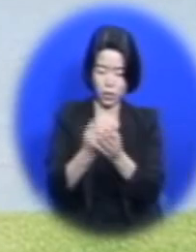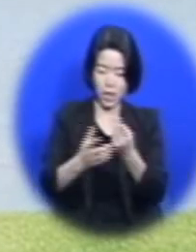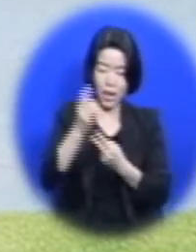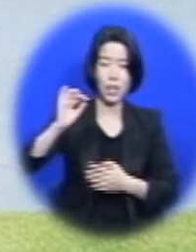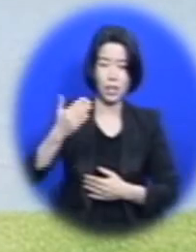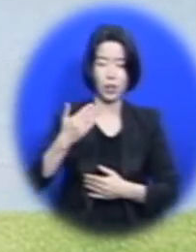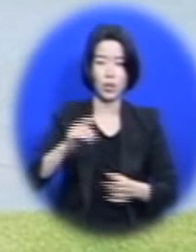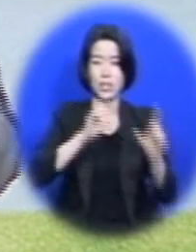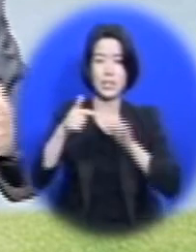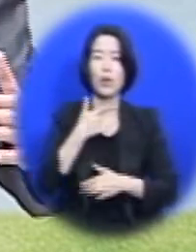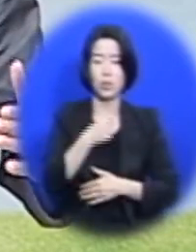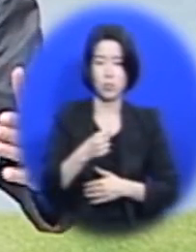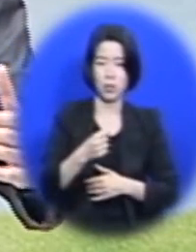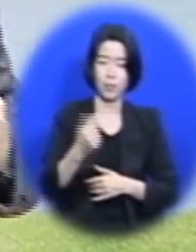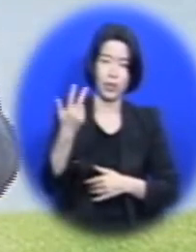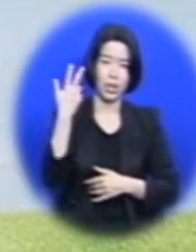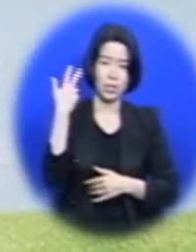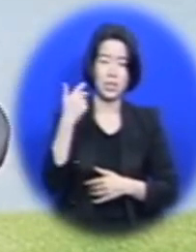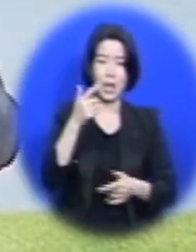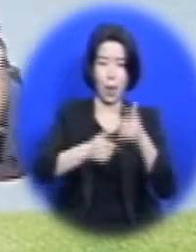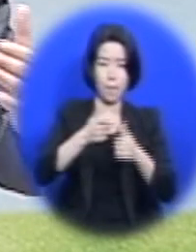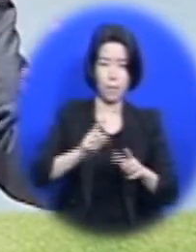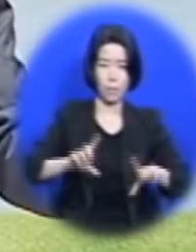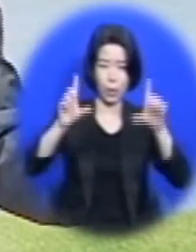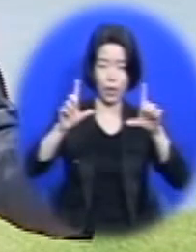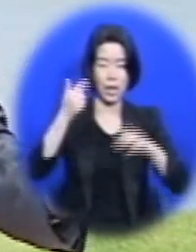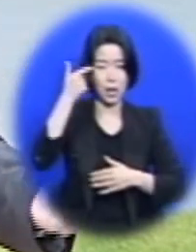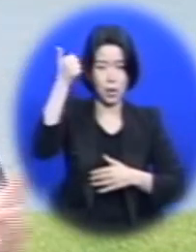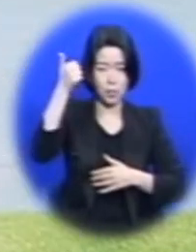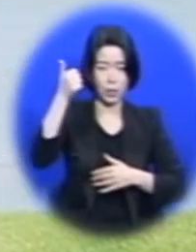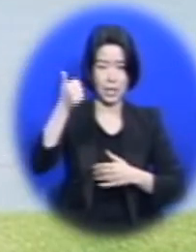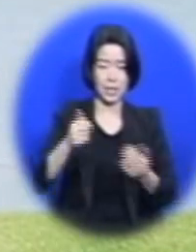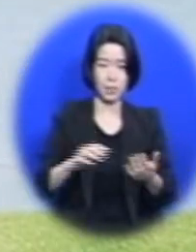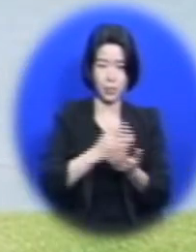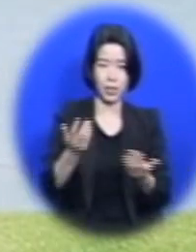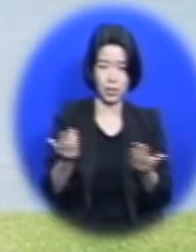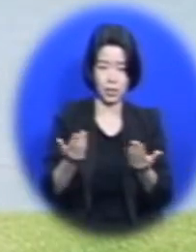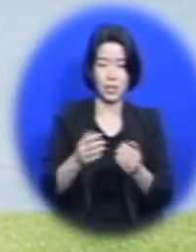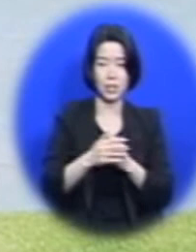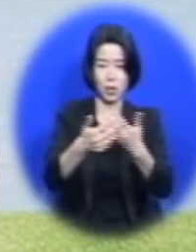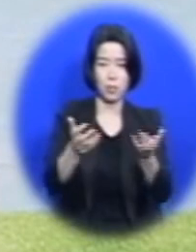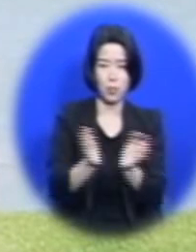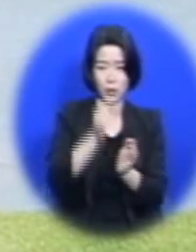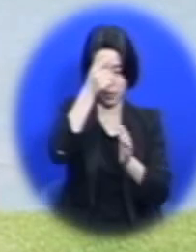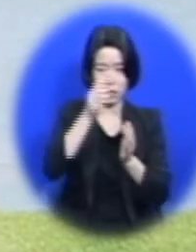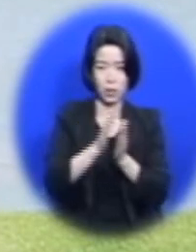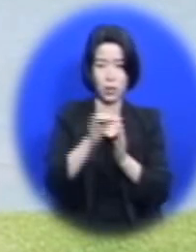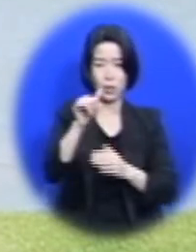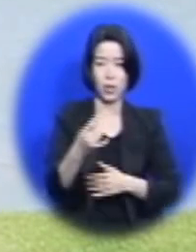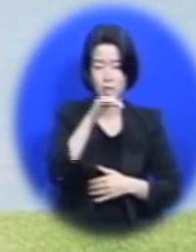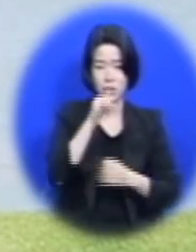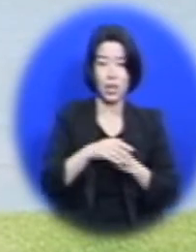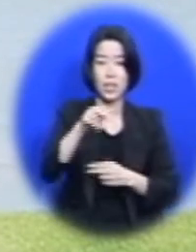겁니다. 지난 목요일 우리 목사 밴드, 교회 목사님들이 기도회가 있었습니다.